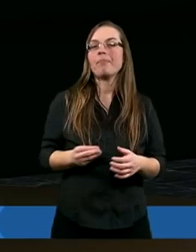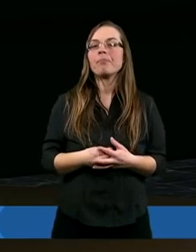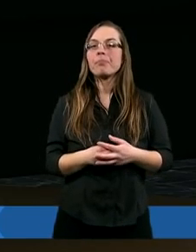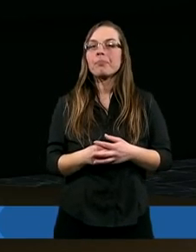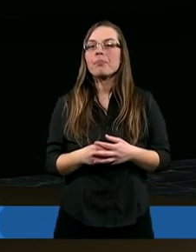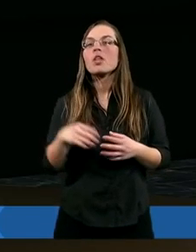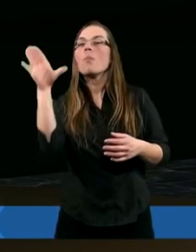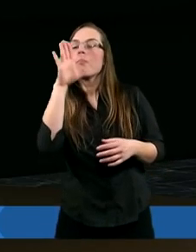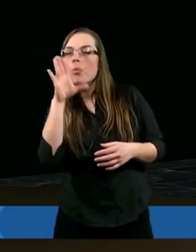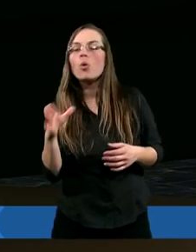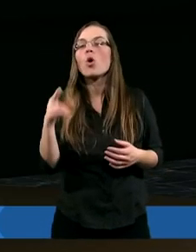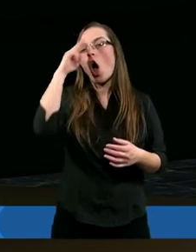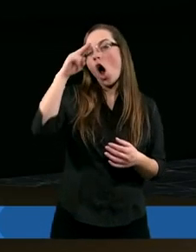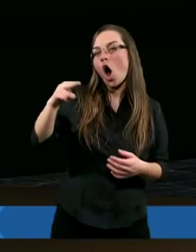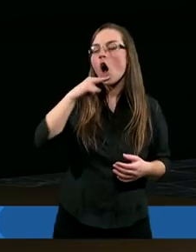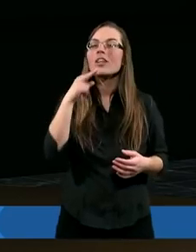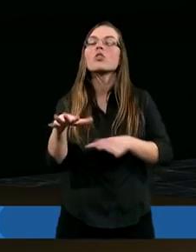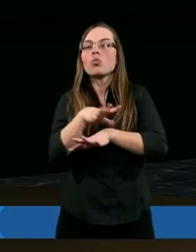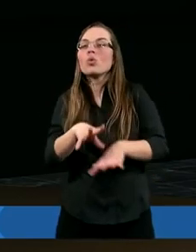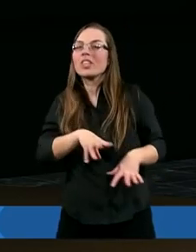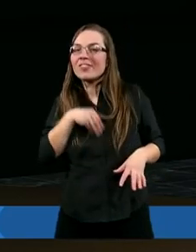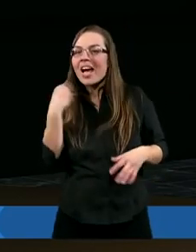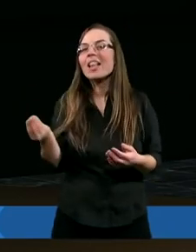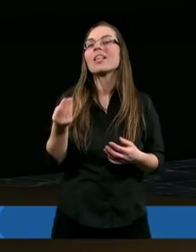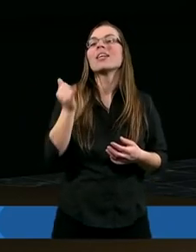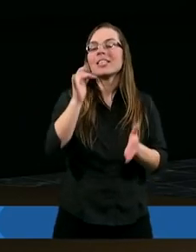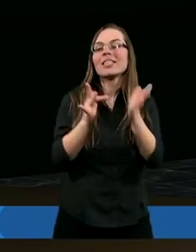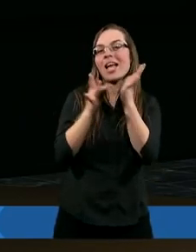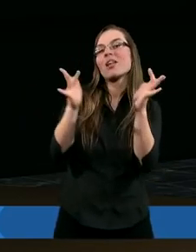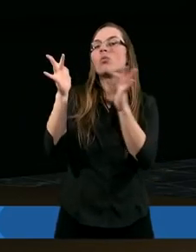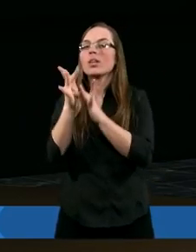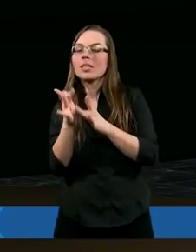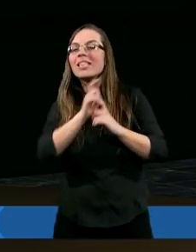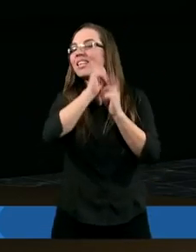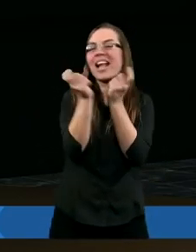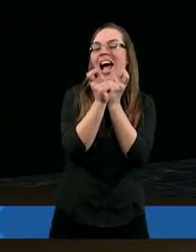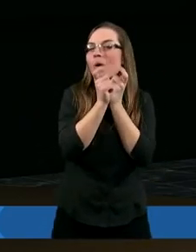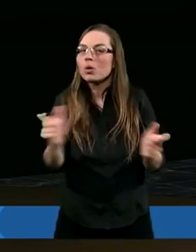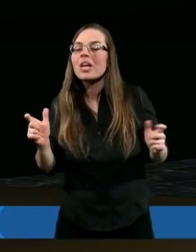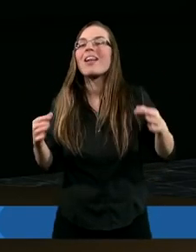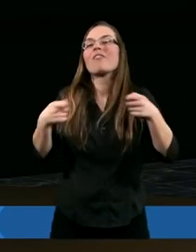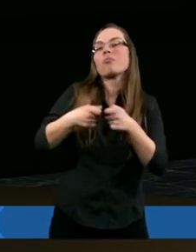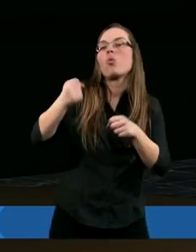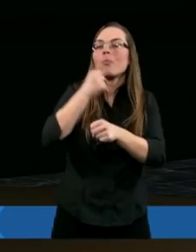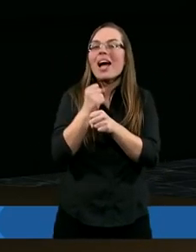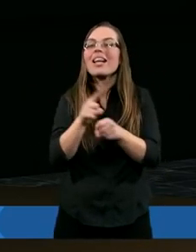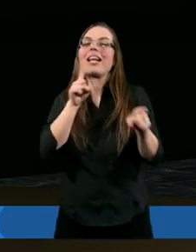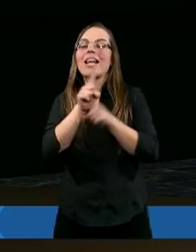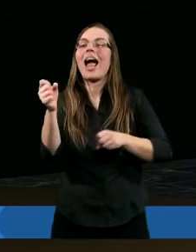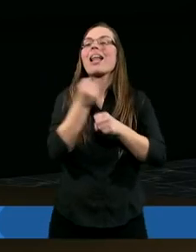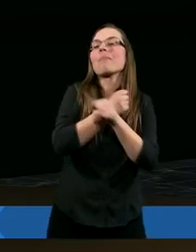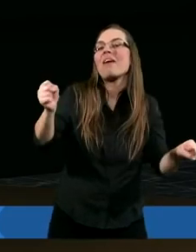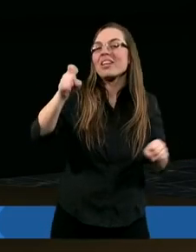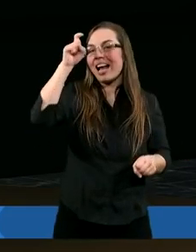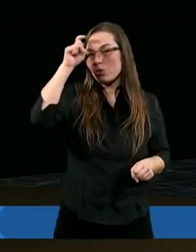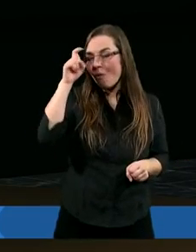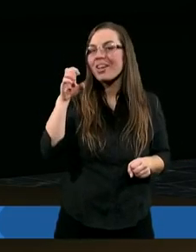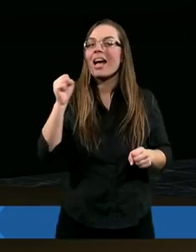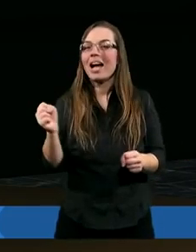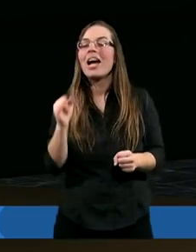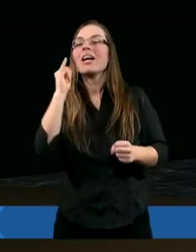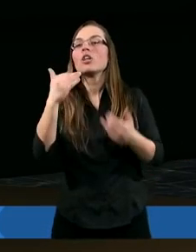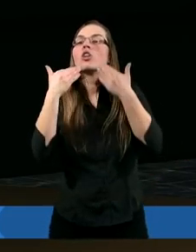Bóg, Ojciec, Duch Święty i Jezus Chrystus cały czas współpracują dla zbawienia człowieka.